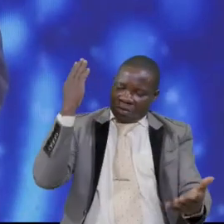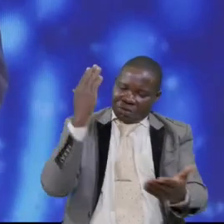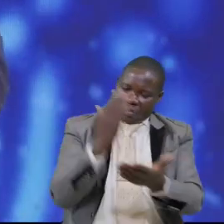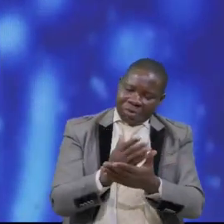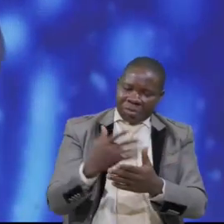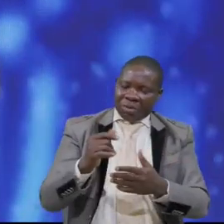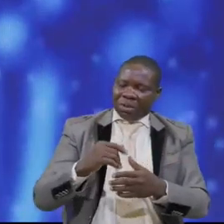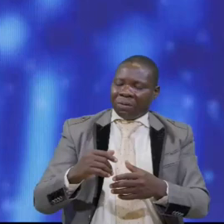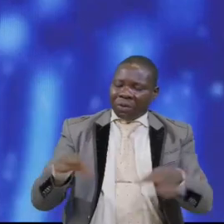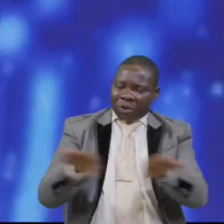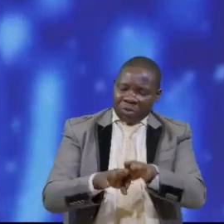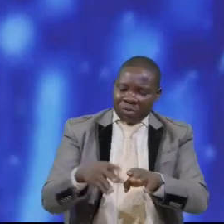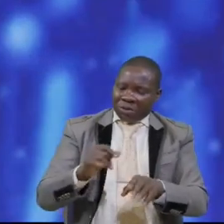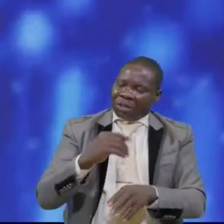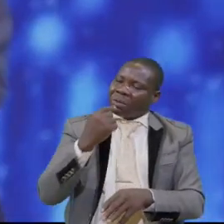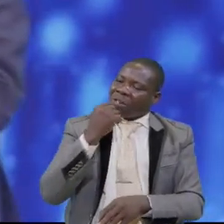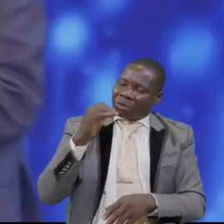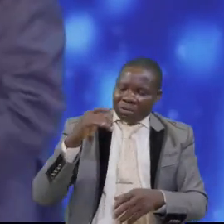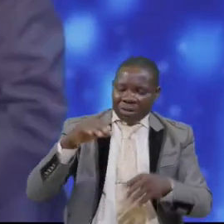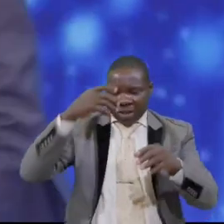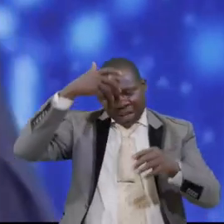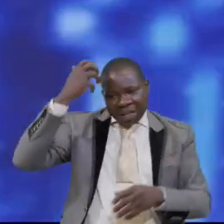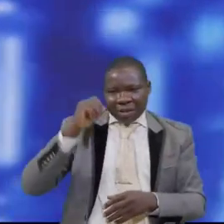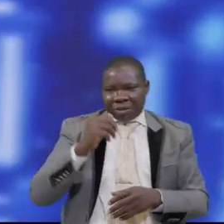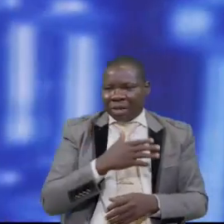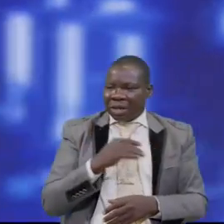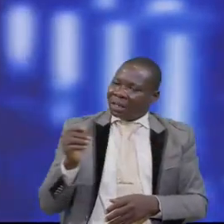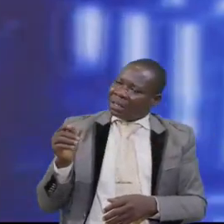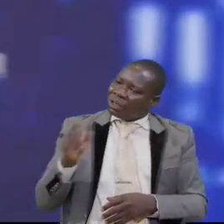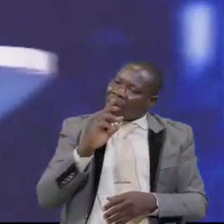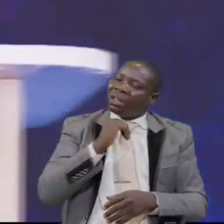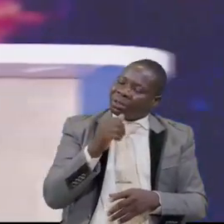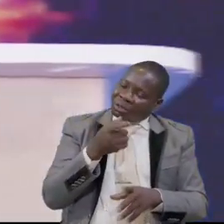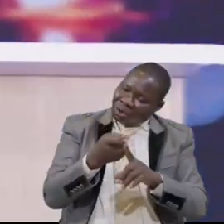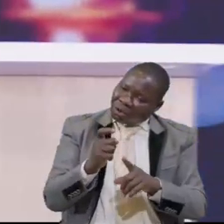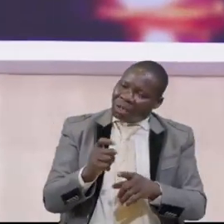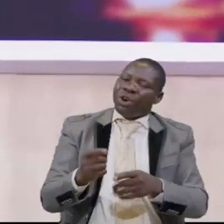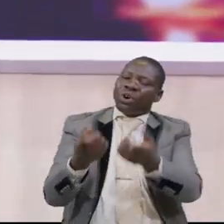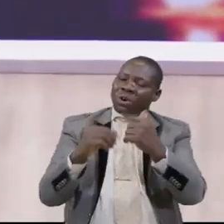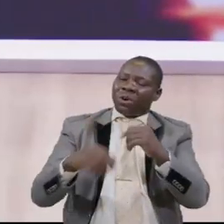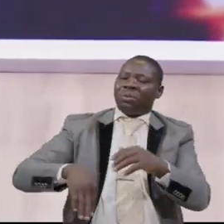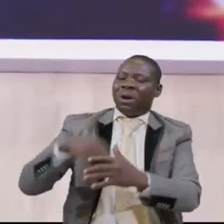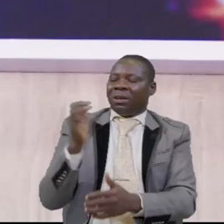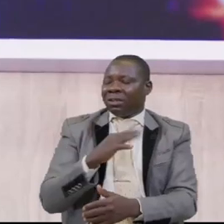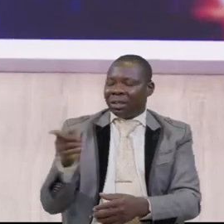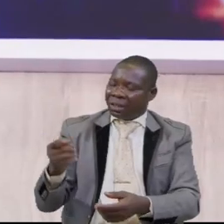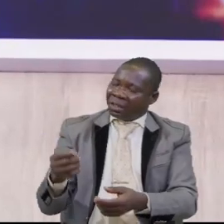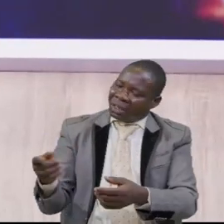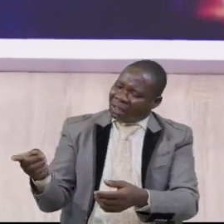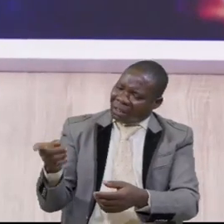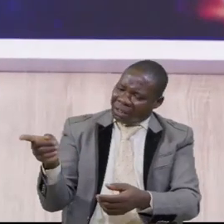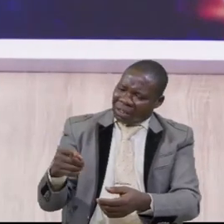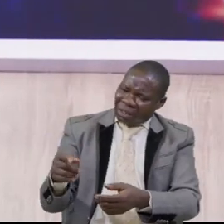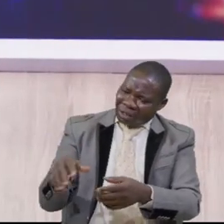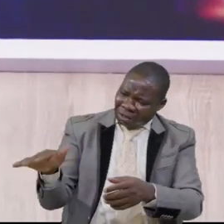m'ont pas délivré ah sort et ils l'ont regardé il était aussi complet